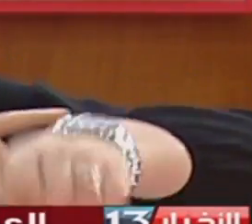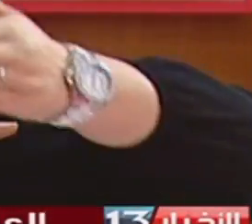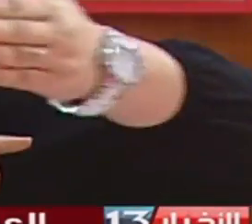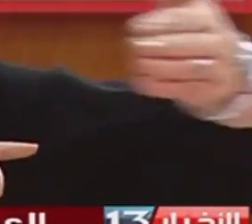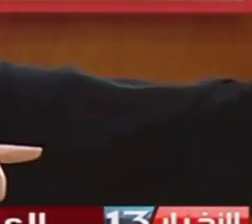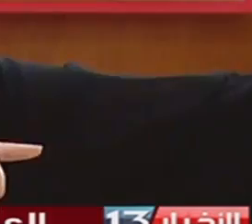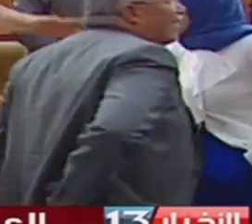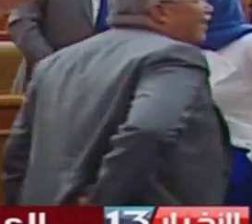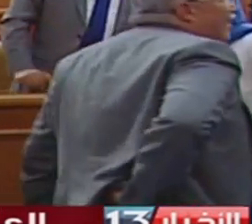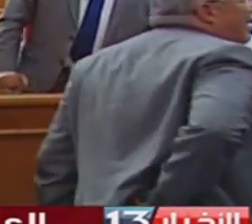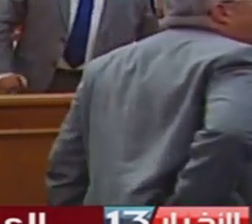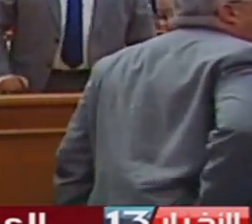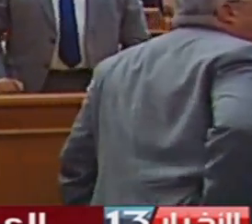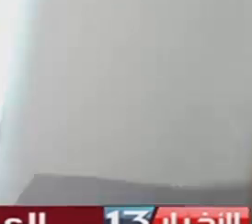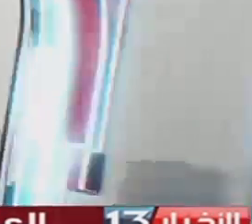ويسبب حالة من التوتر.